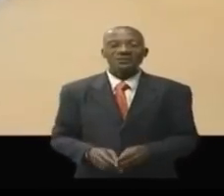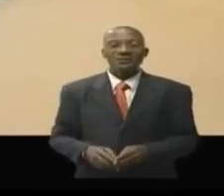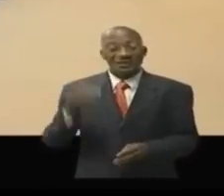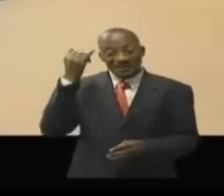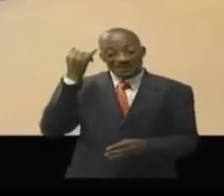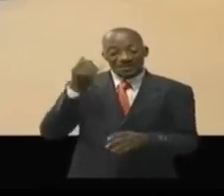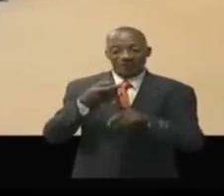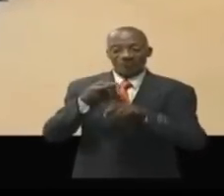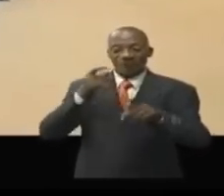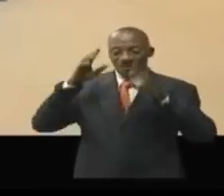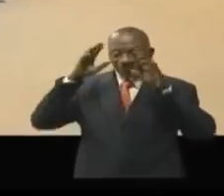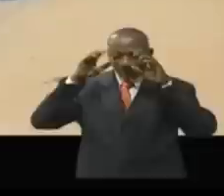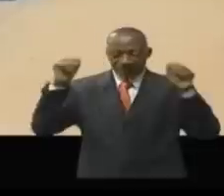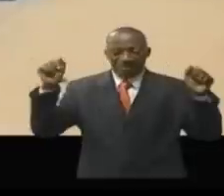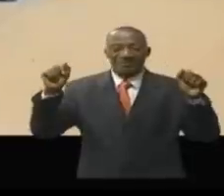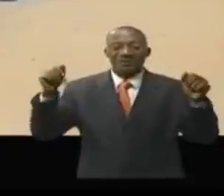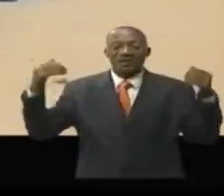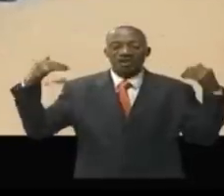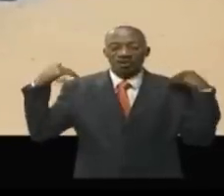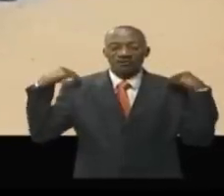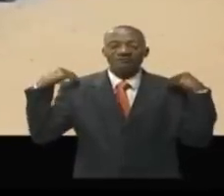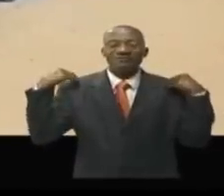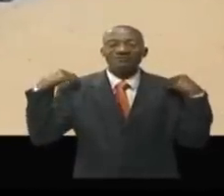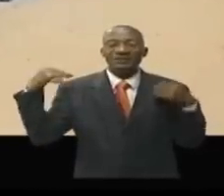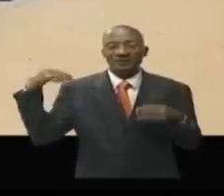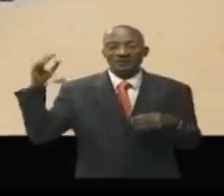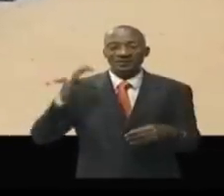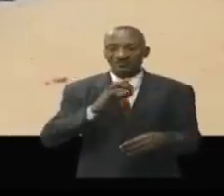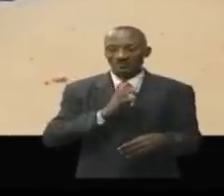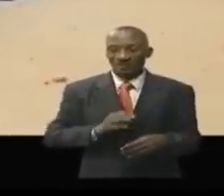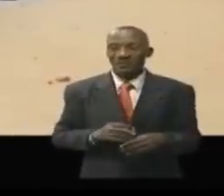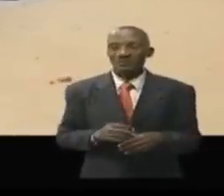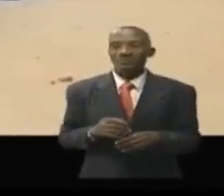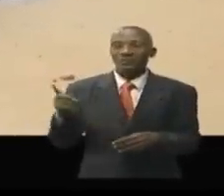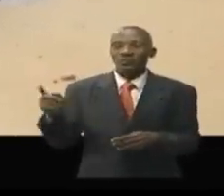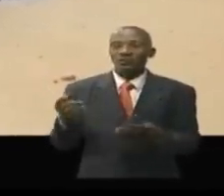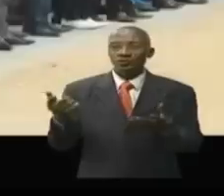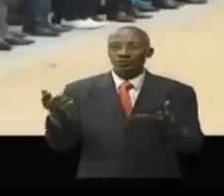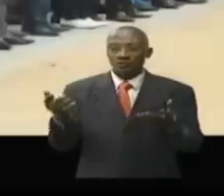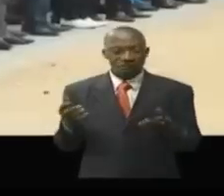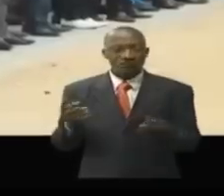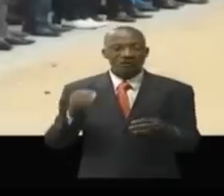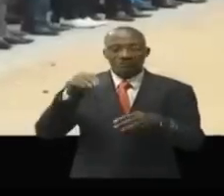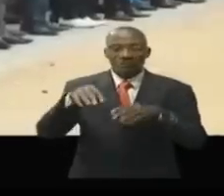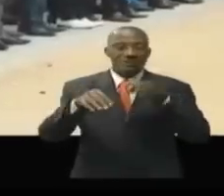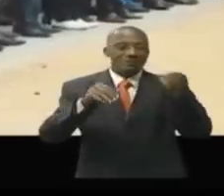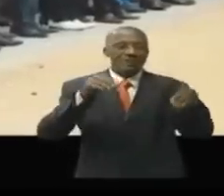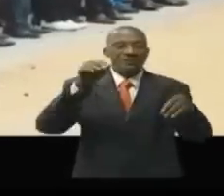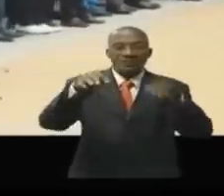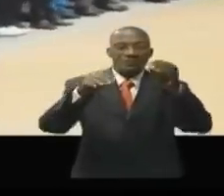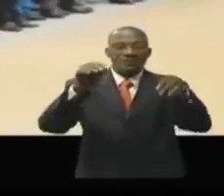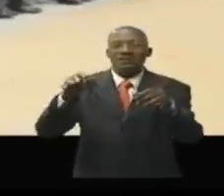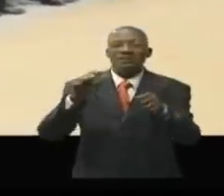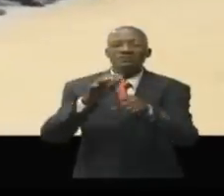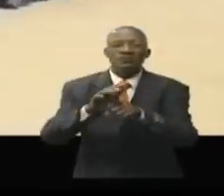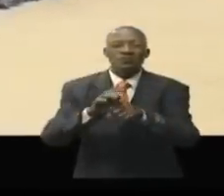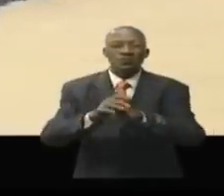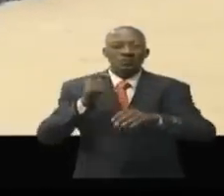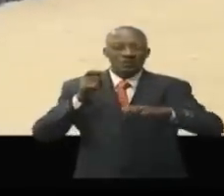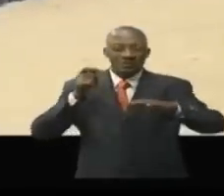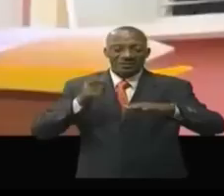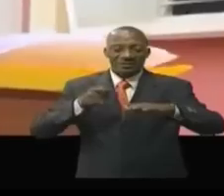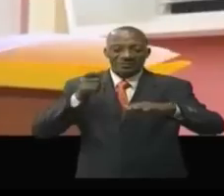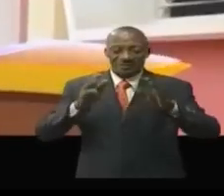les effectifs et des rajeunissements du personnel dans les secteurs de la justice, a rendu possible ce concours. Par